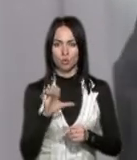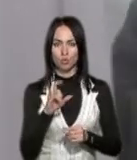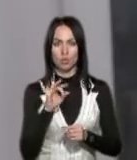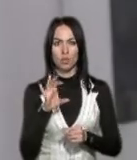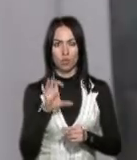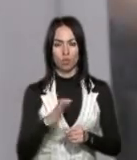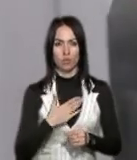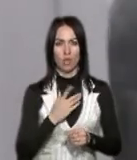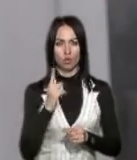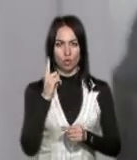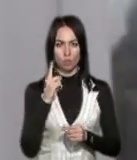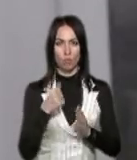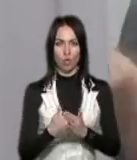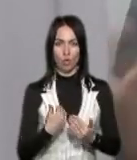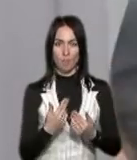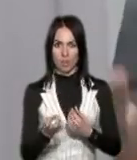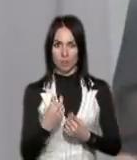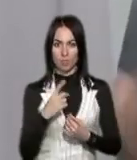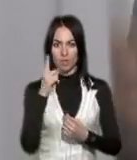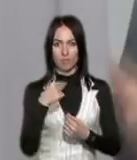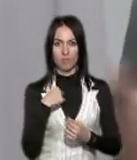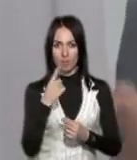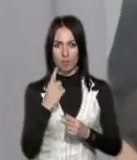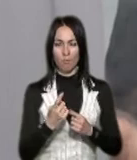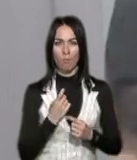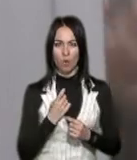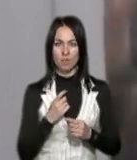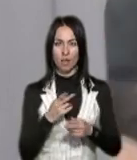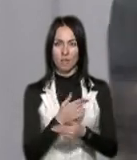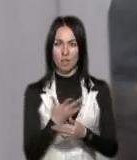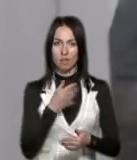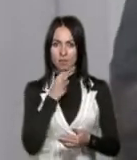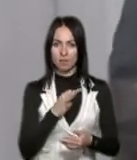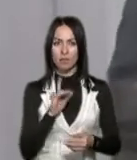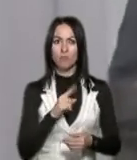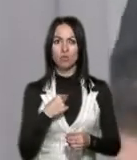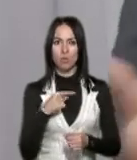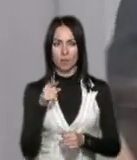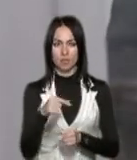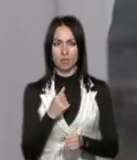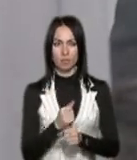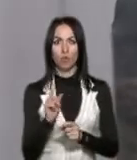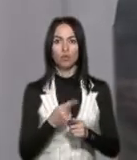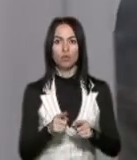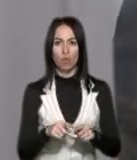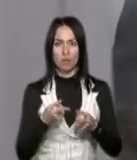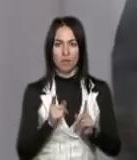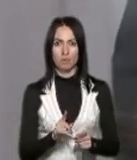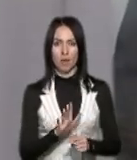Ісус Христос, наш Господь, до мене прийшов. Він мені послав янгола, який сказав, що мені з ними робити. Ось що насправді